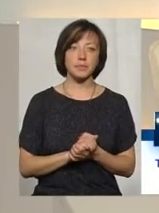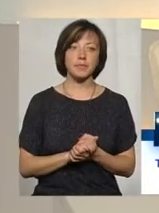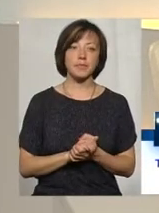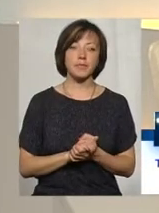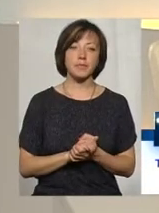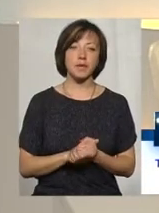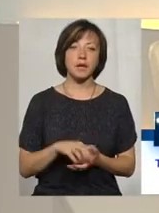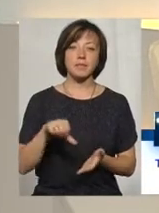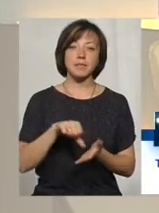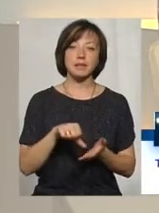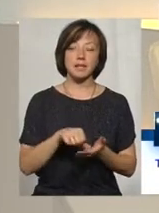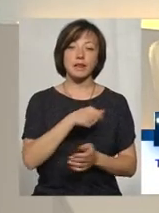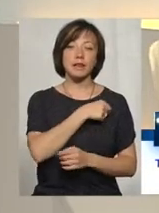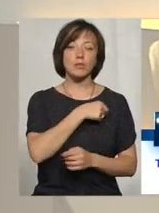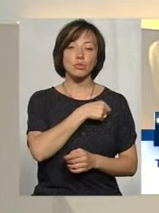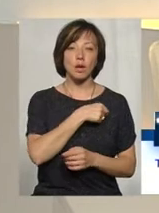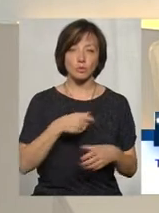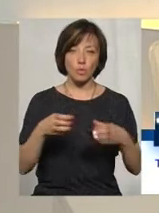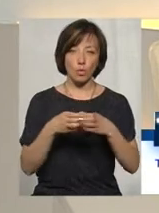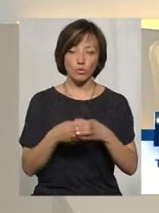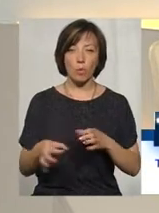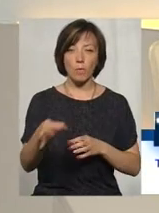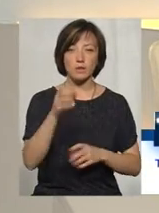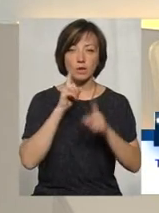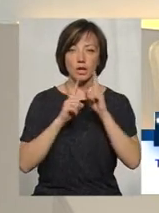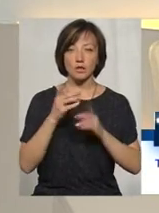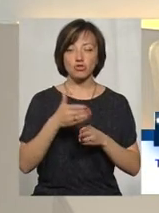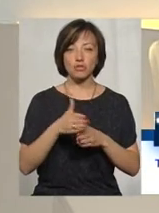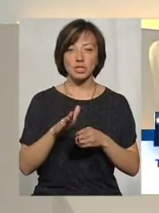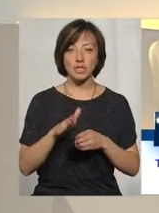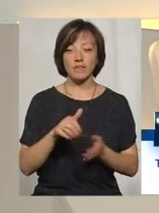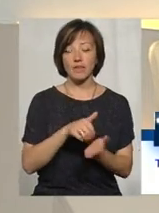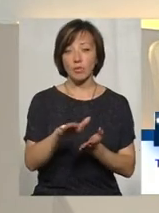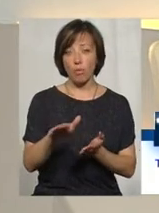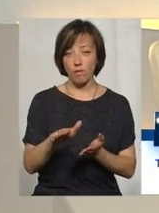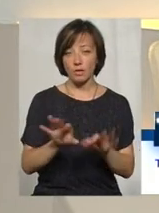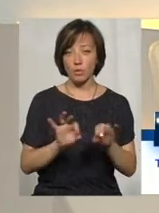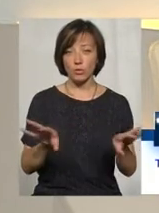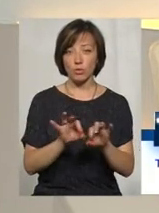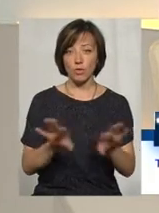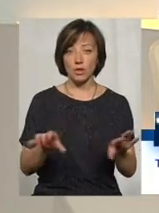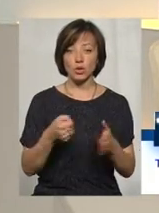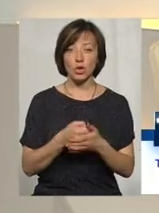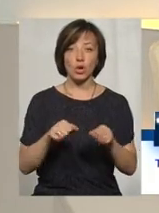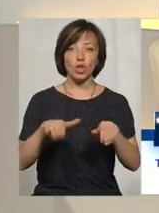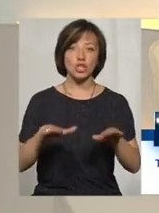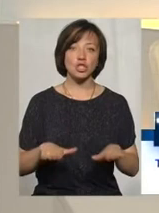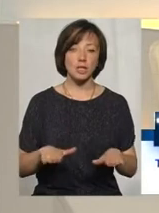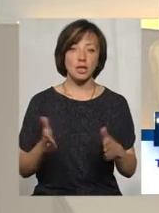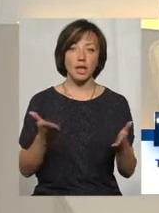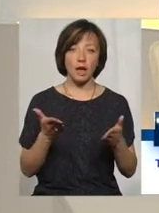представники депутатського корпусу обласної ради, частина відмовилася коментувати до рішення,